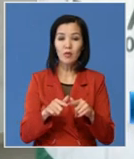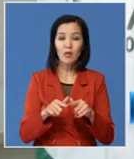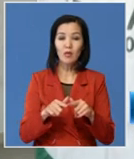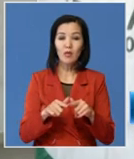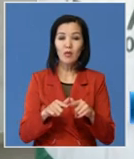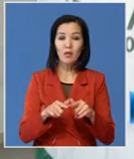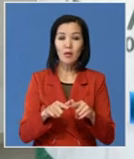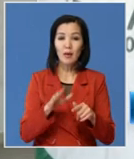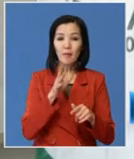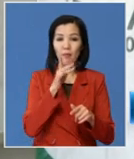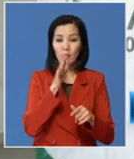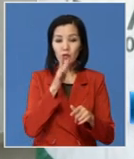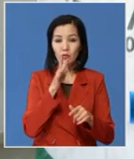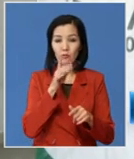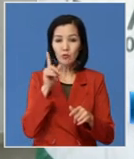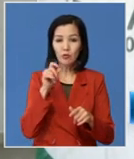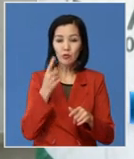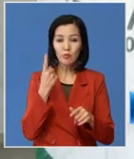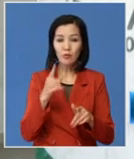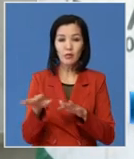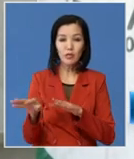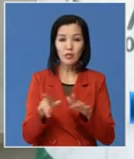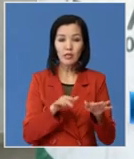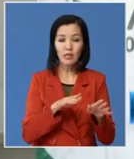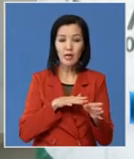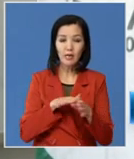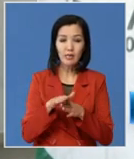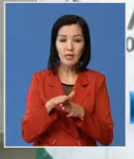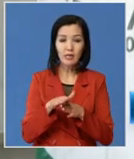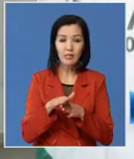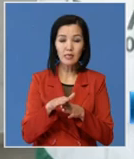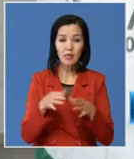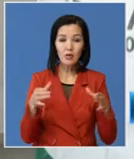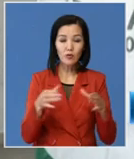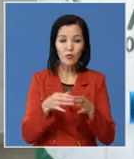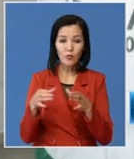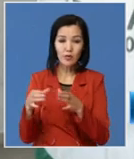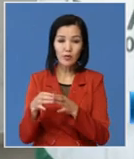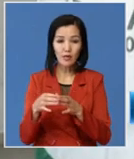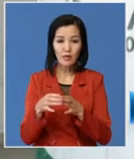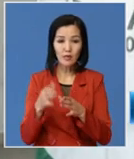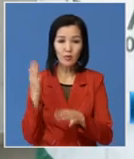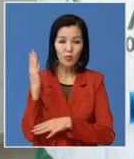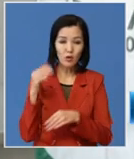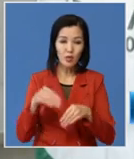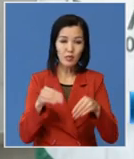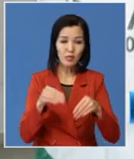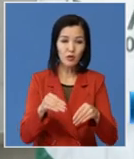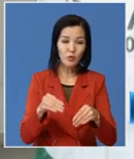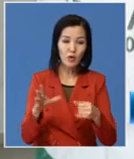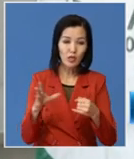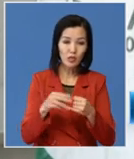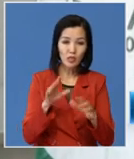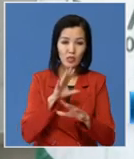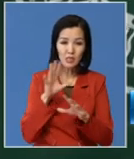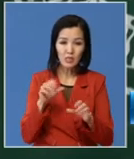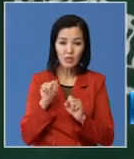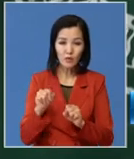бар. Жергілікті тұрғындар айтар аңыз әңгімелер, тарихи деректер де ел мен жер танығысы келетіндер үшін аса